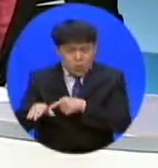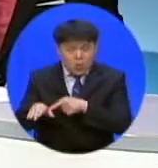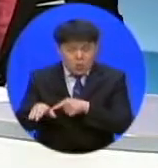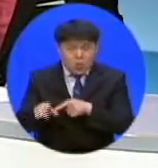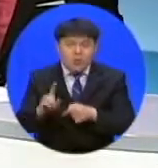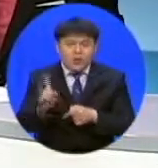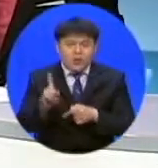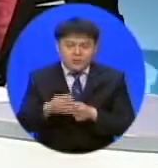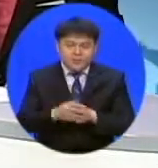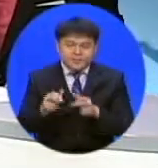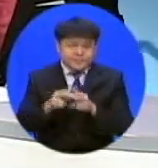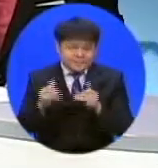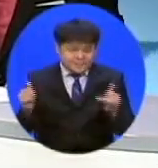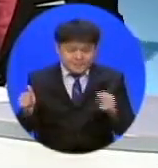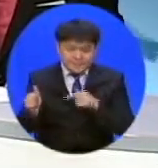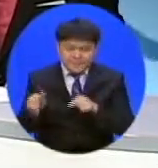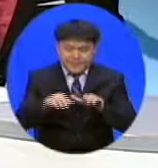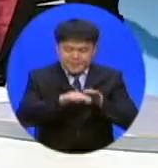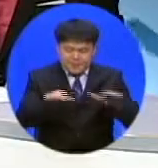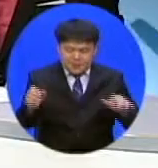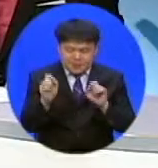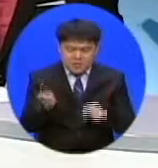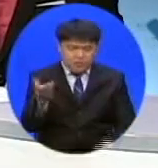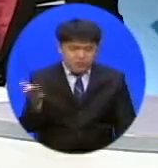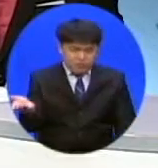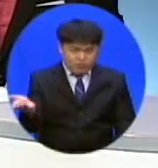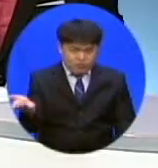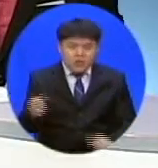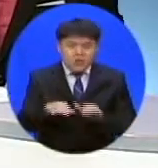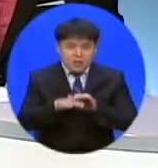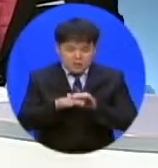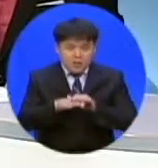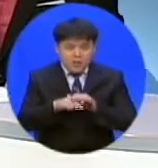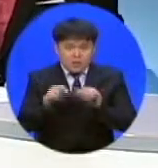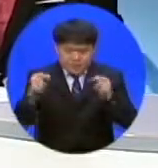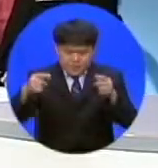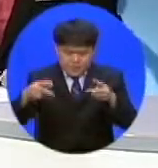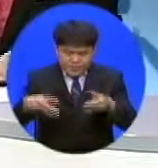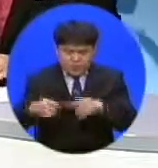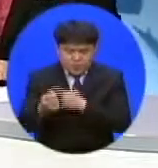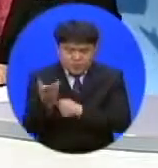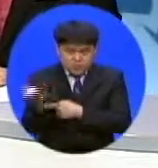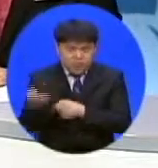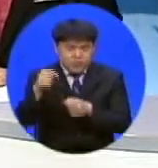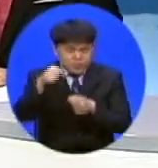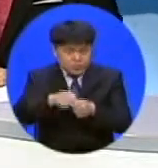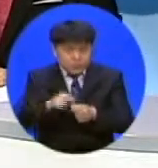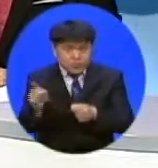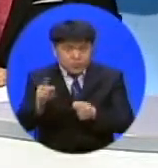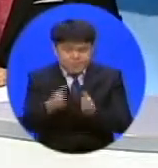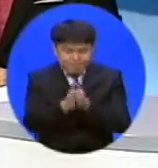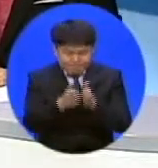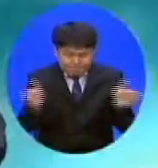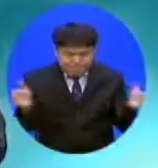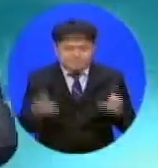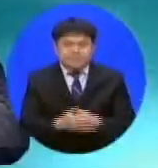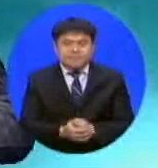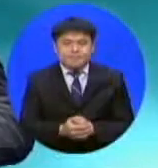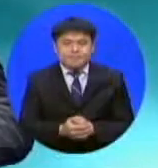하고 그래서 이 장애인들에게도 평등한 근로 의무, 근로 조건, 근로 권리를 주자 이런 의무로 시작을 한